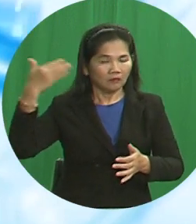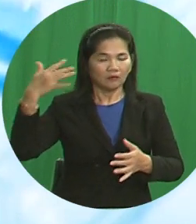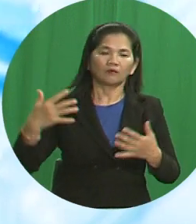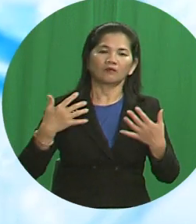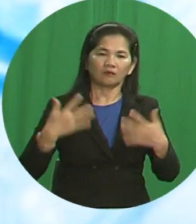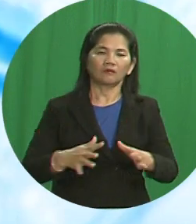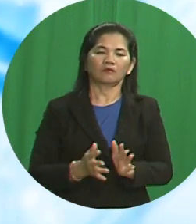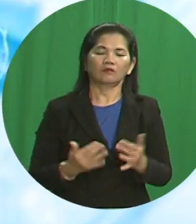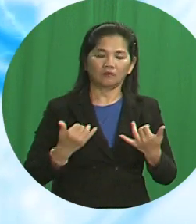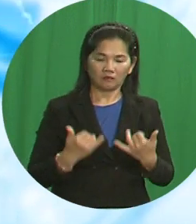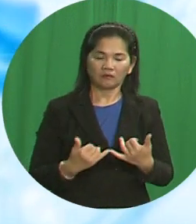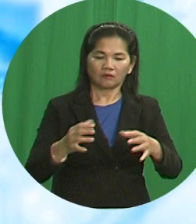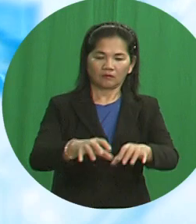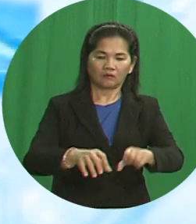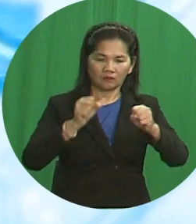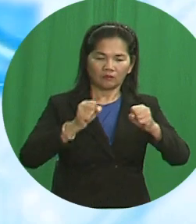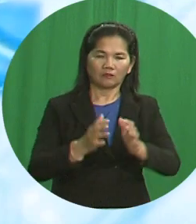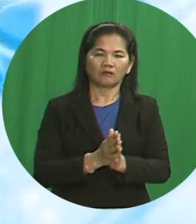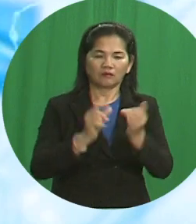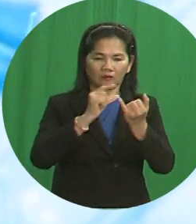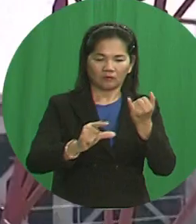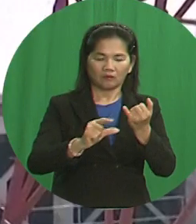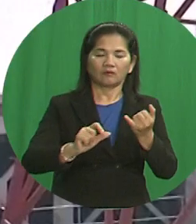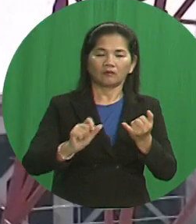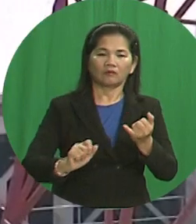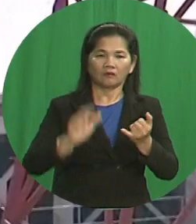ពីសោតដែលអាចចាប់បានគ្រាប់មីស៊ីល